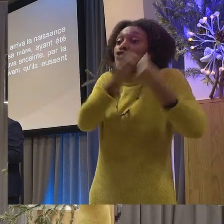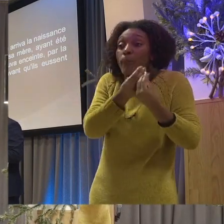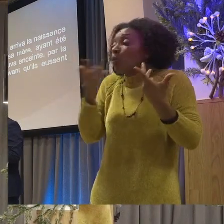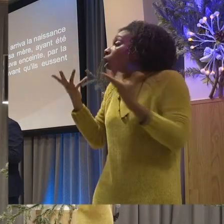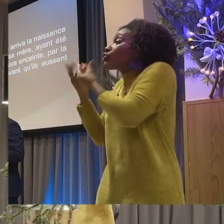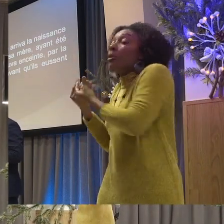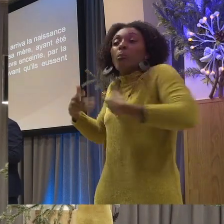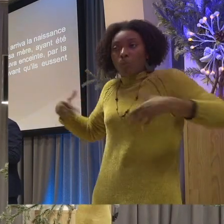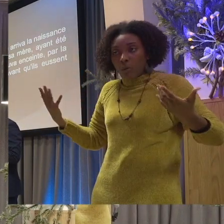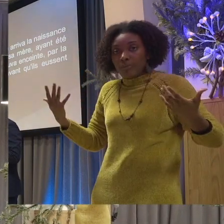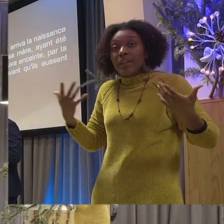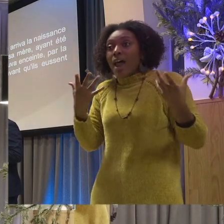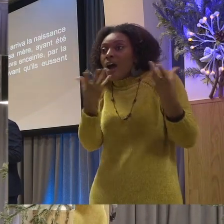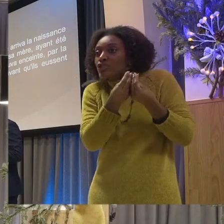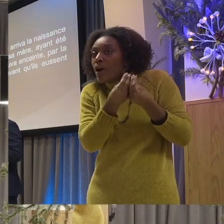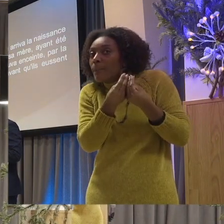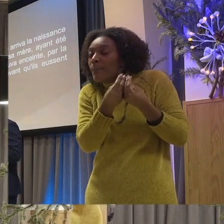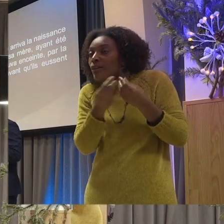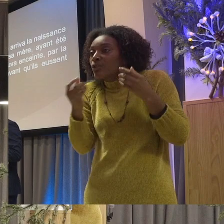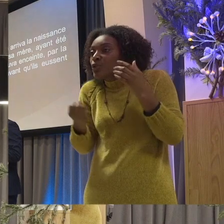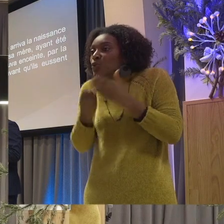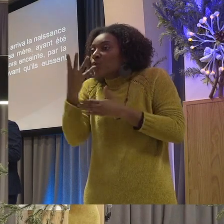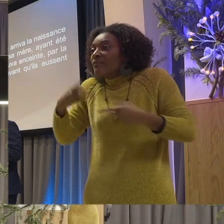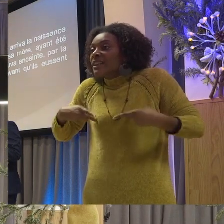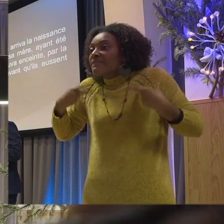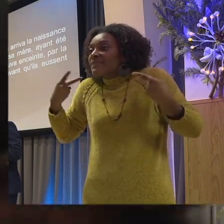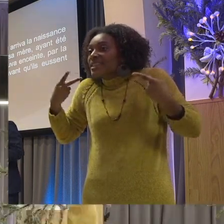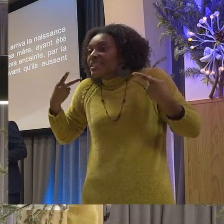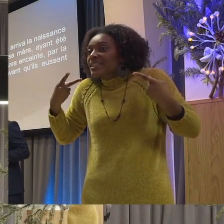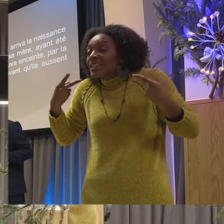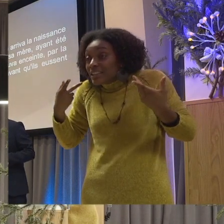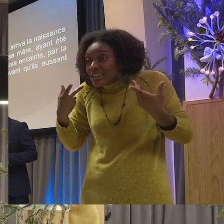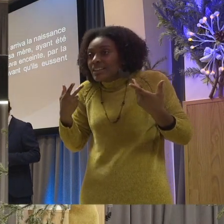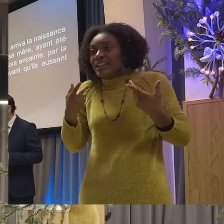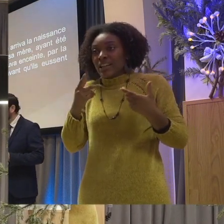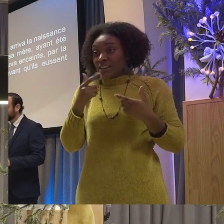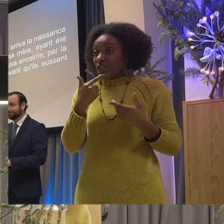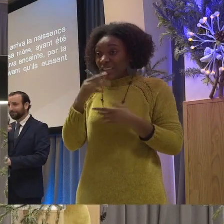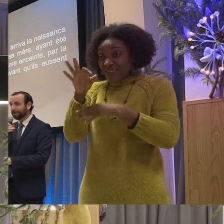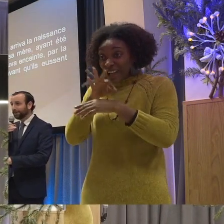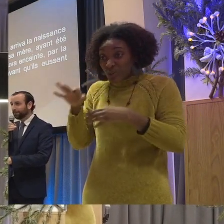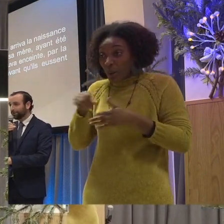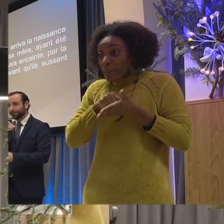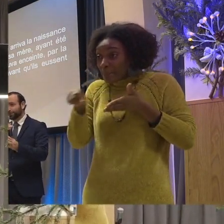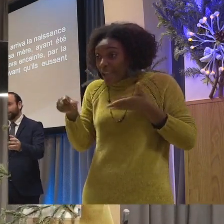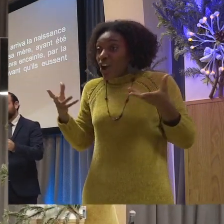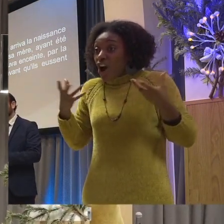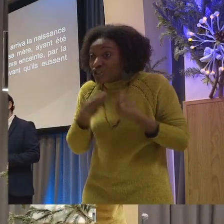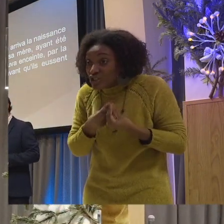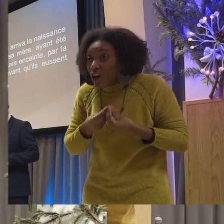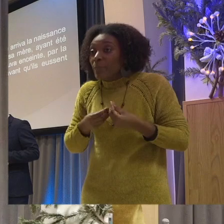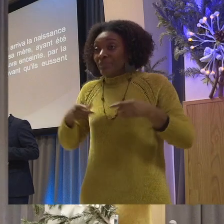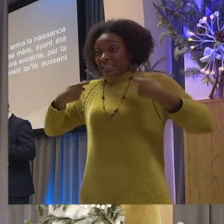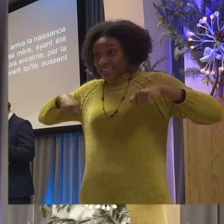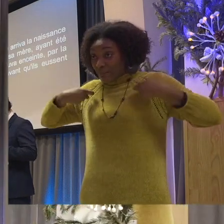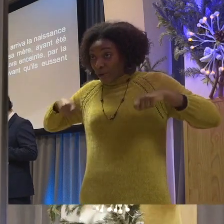Et commence alors la vie à deux. Cette vie dans laquelle vous mettez vos ressources en commun. De façon très pragmatique,